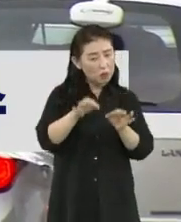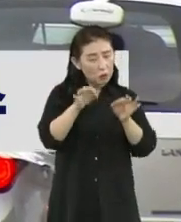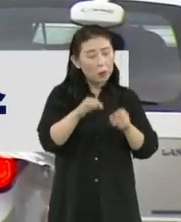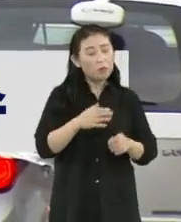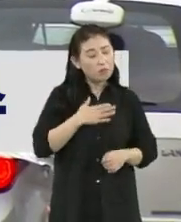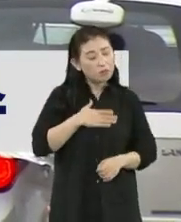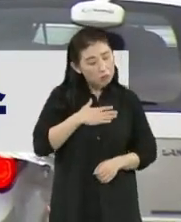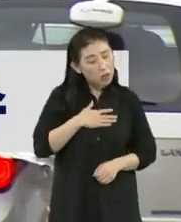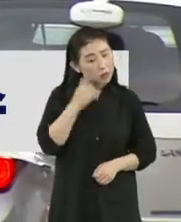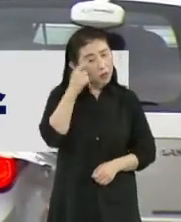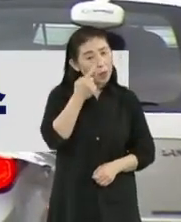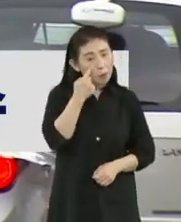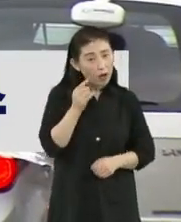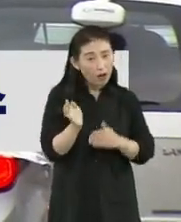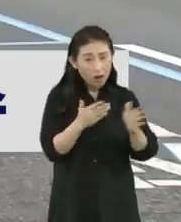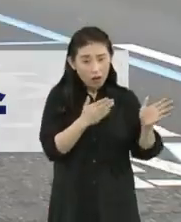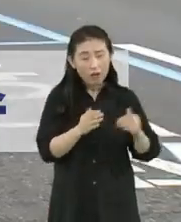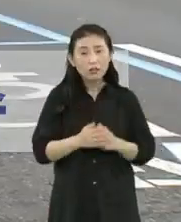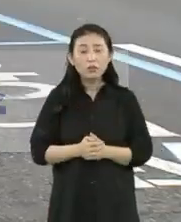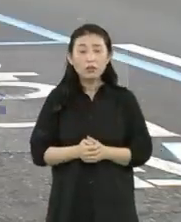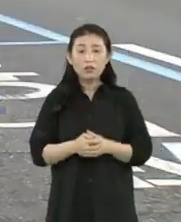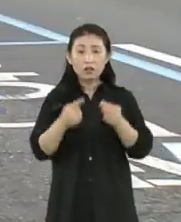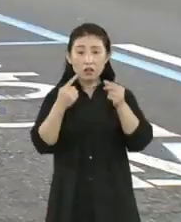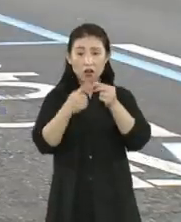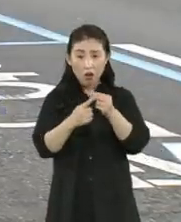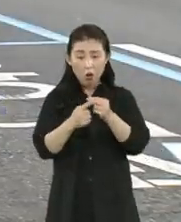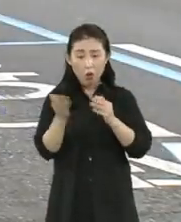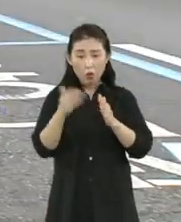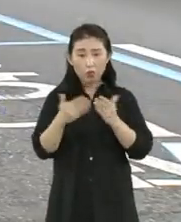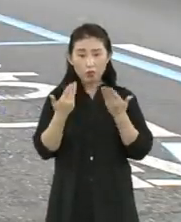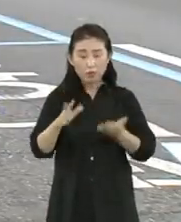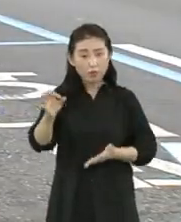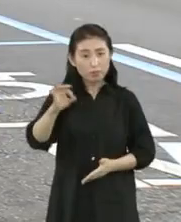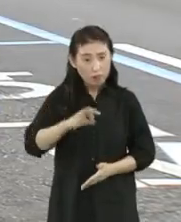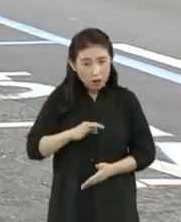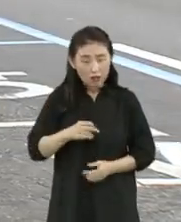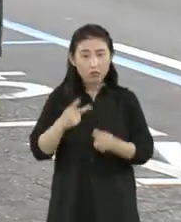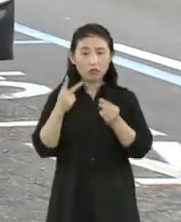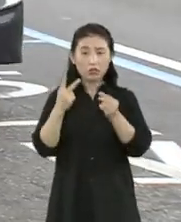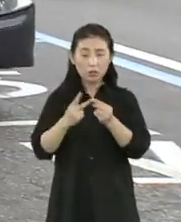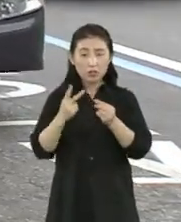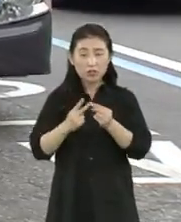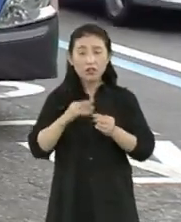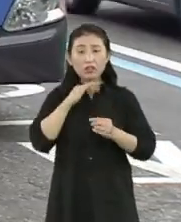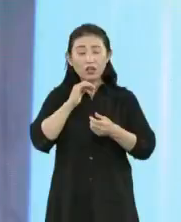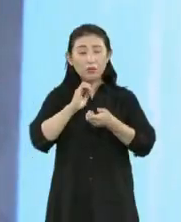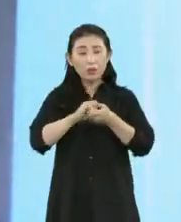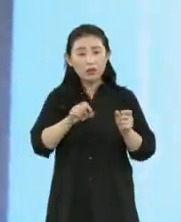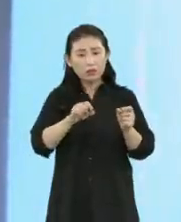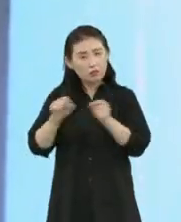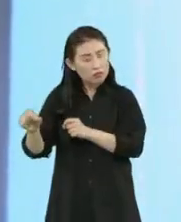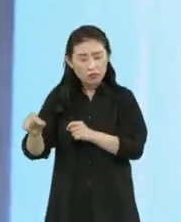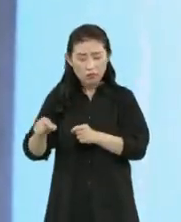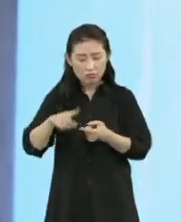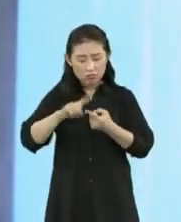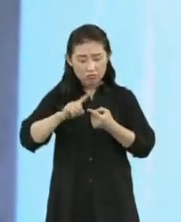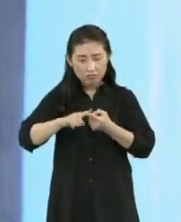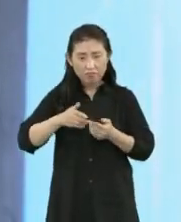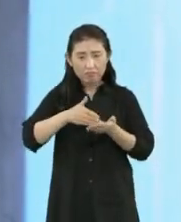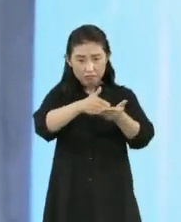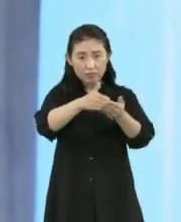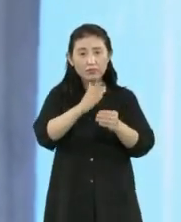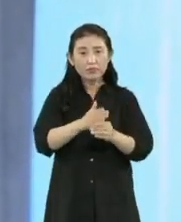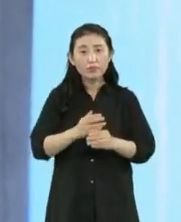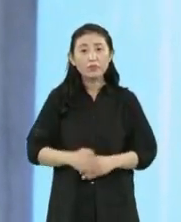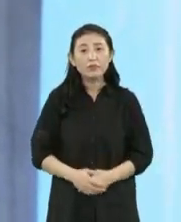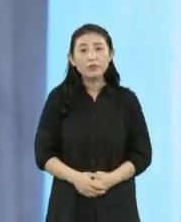대해서는 여러 가능성을 열어두겠다면서도 법정 공휴일 유급휴일 보장과 정년 연장 등은 양보할 수 없다는